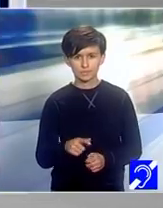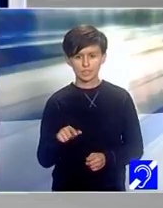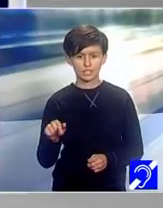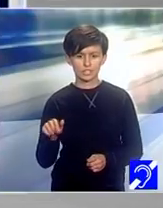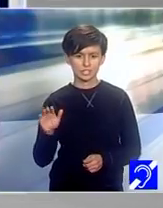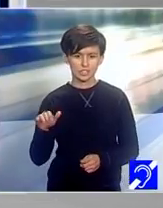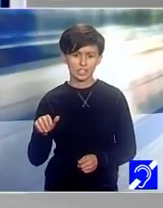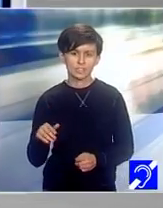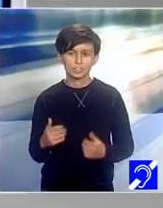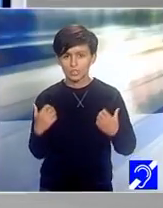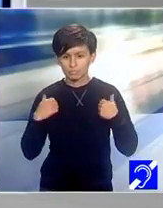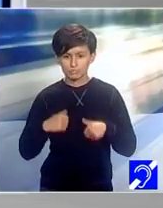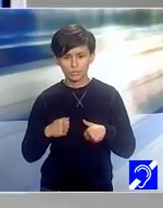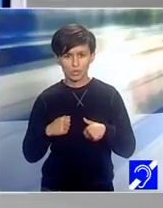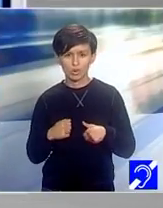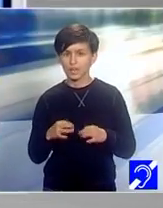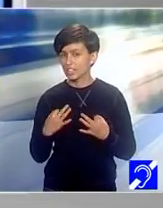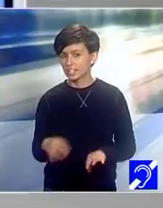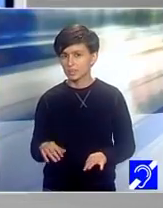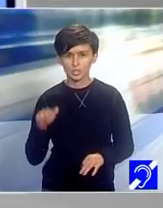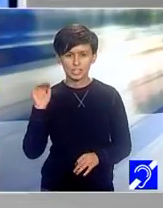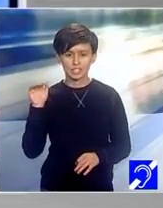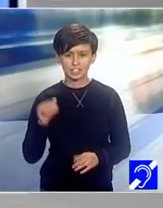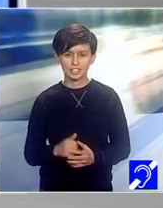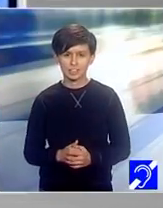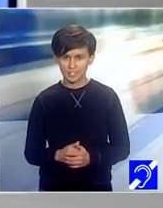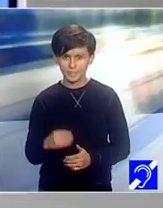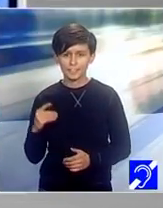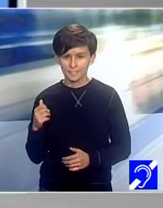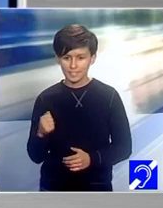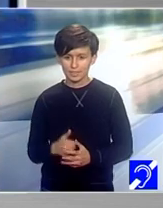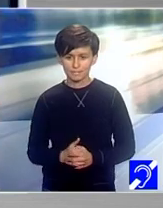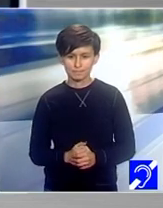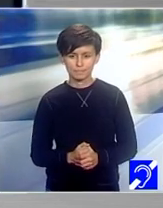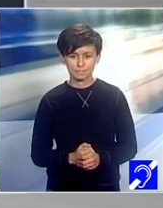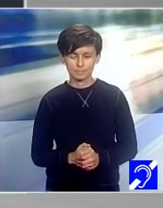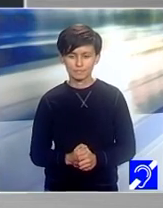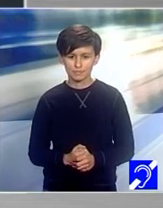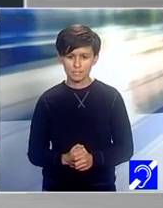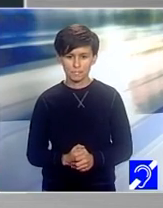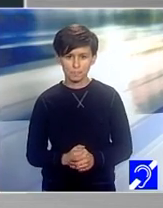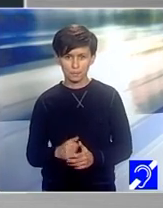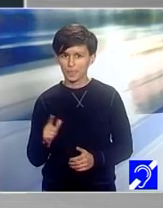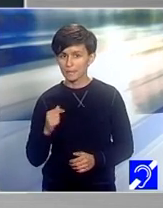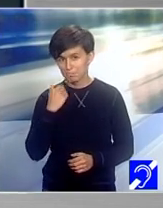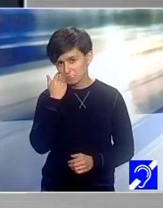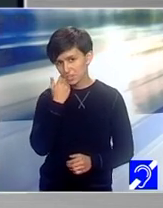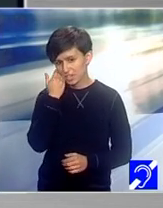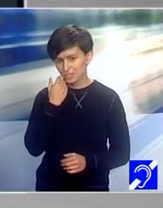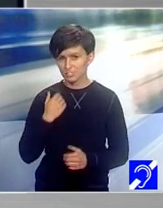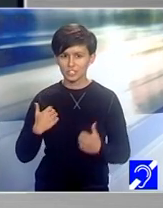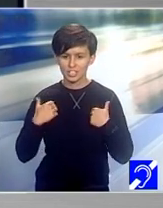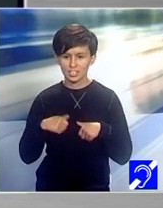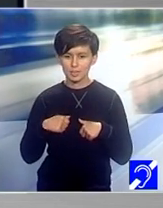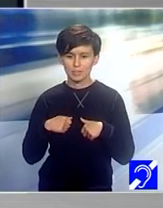bluză modernă? Sigur. Doar cu motive tradiționale? Sigur. Nici nu mi-e rușine să îmi port nici așa.